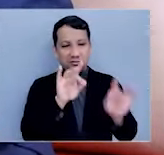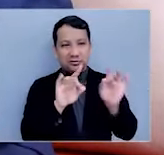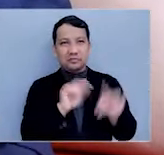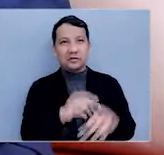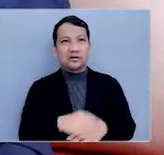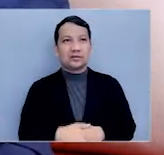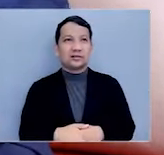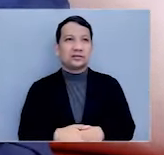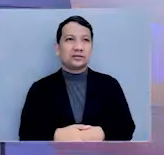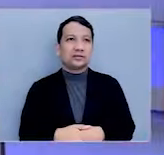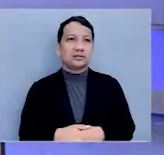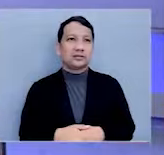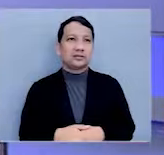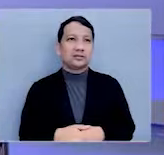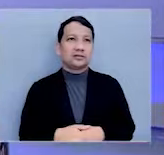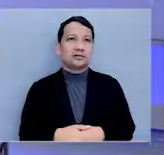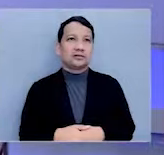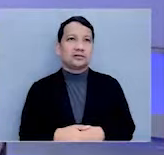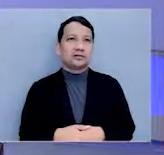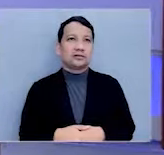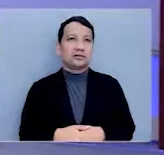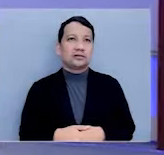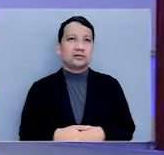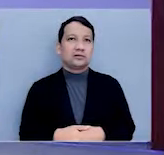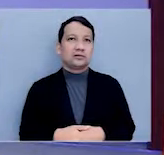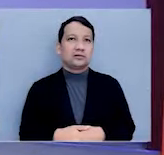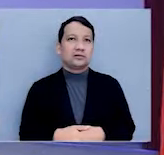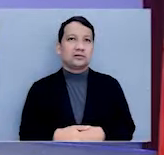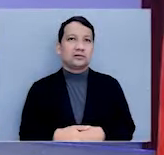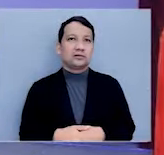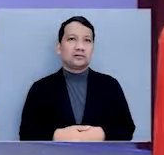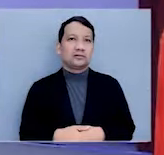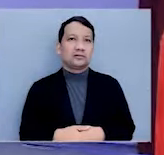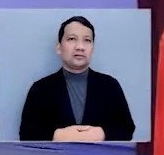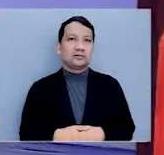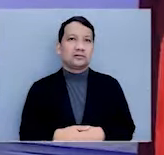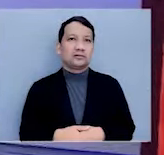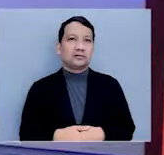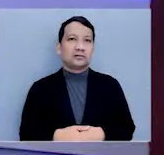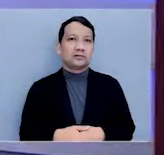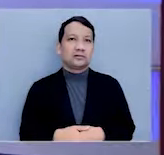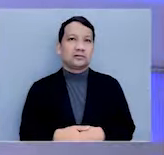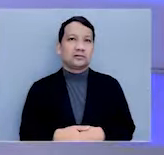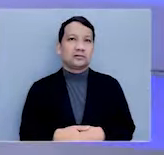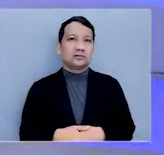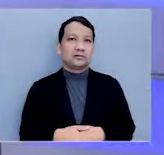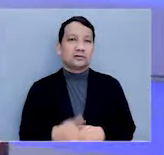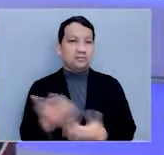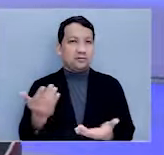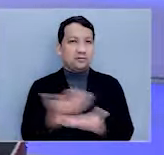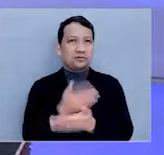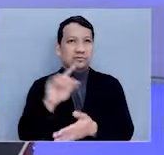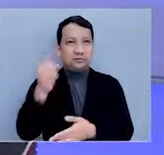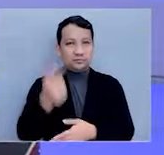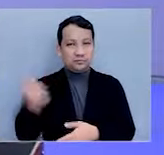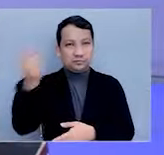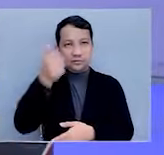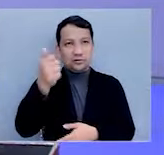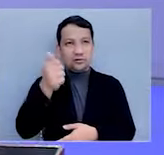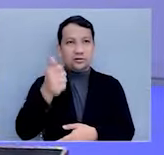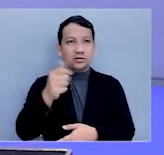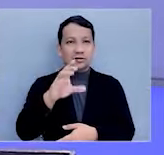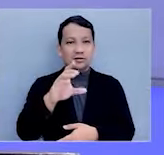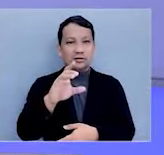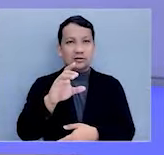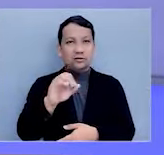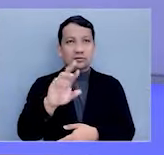ang first award niya. Winner dog ito si Dalbong. Yes, actually, Dalbong is the current number one Welsh Corgi Pembroke in